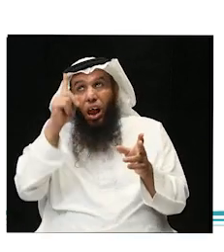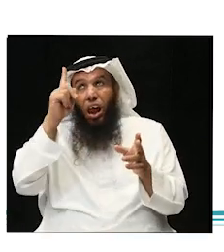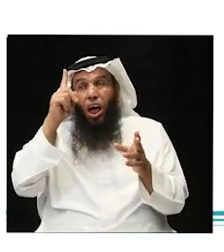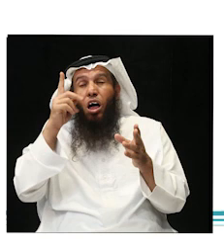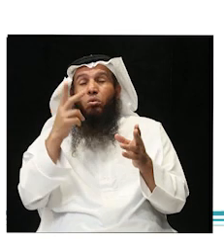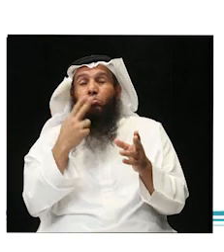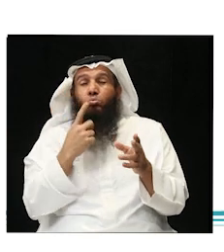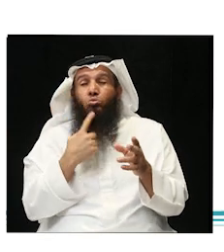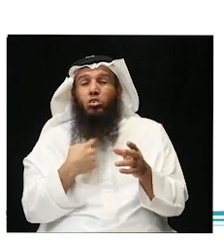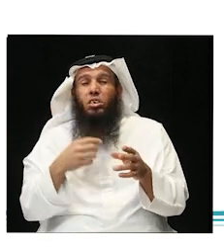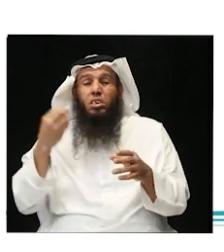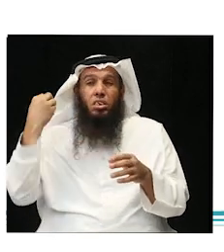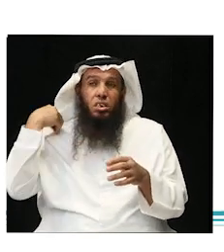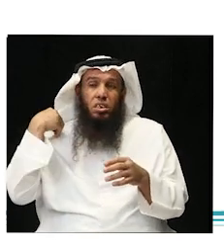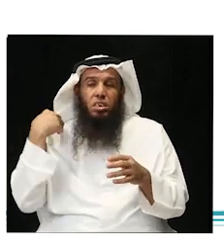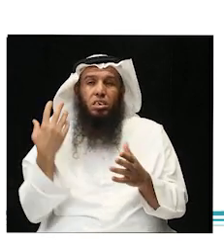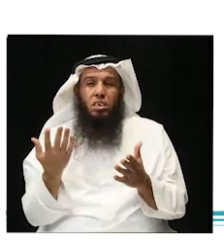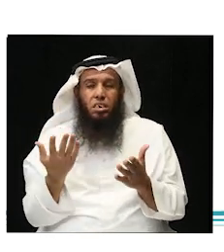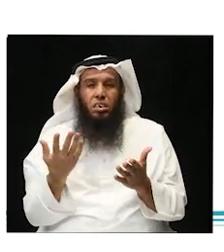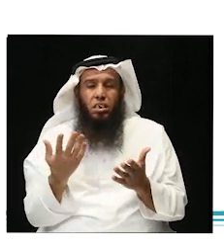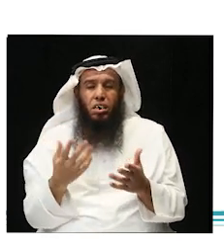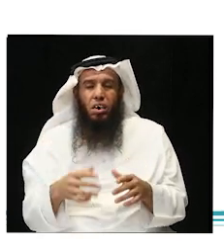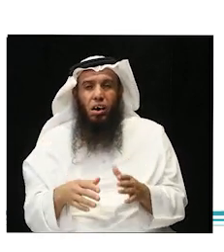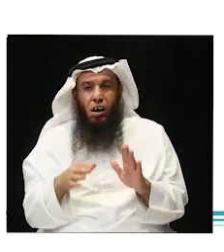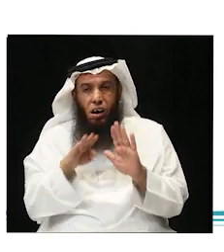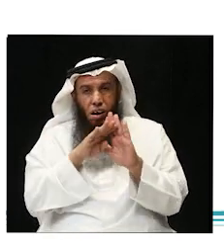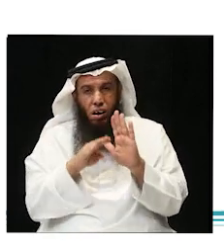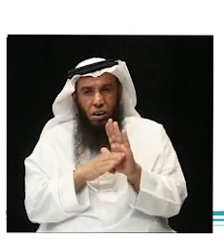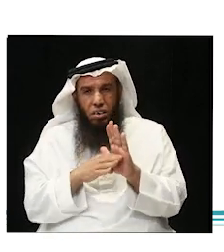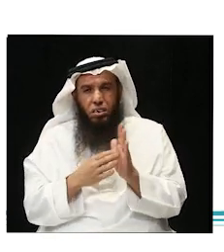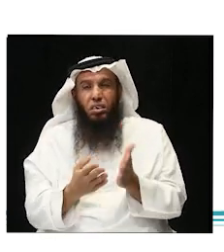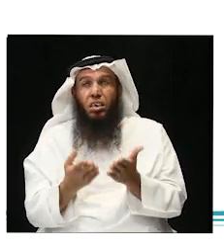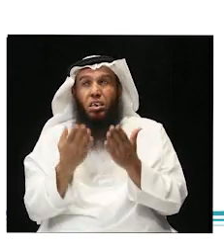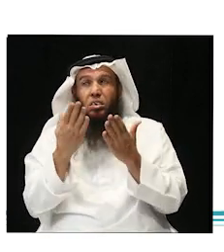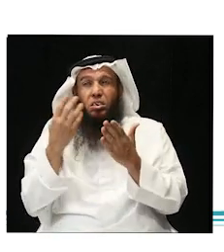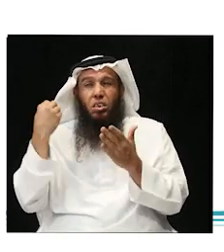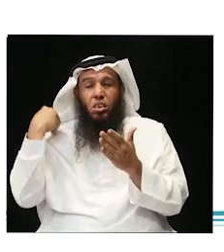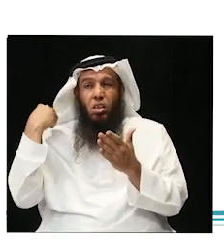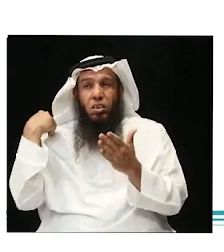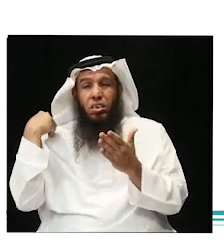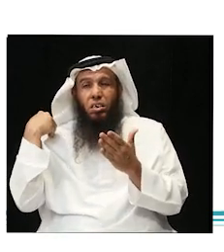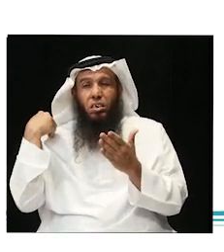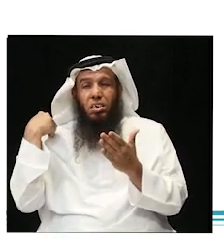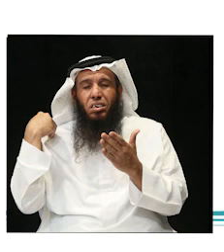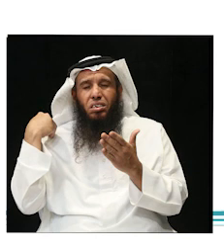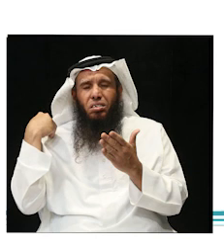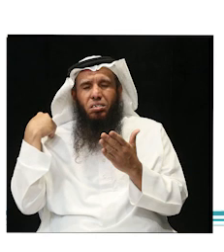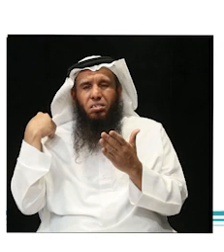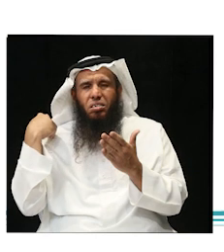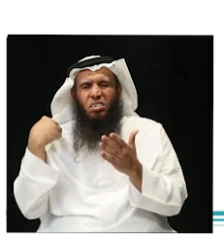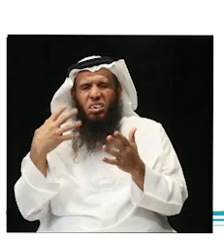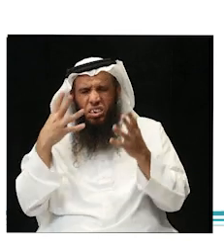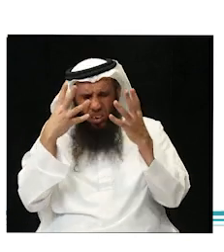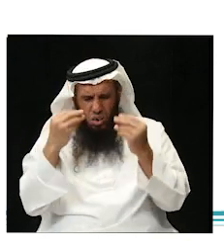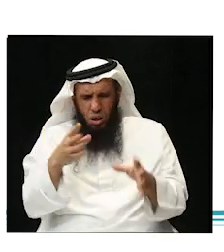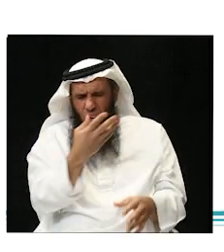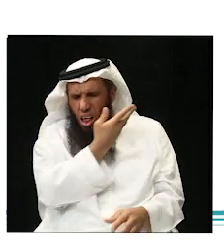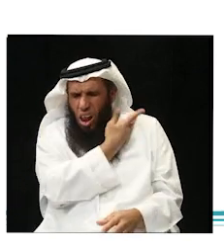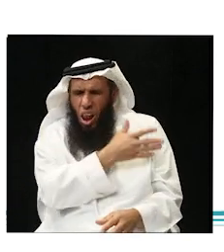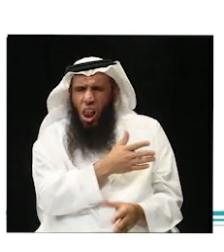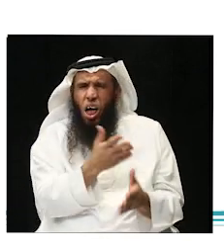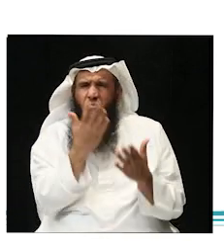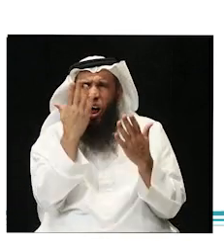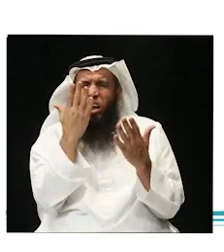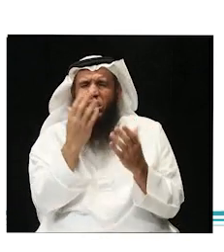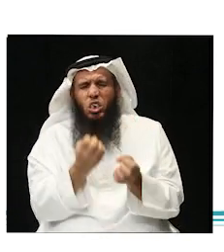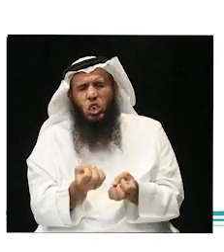الله من المغفرة وهو جالس يفعل المعاصي، مثل الشخص الذي يقول يرجو الرزق وهو